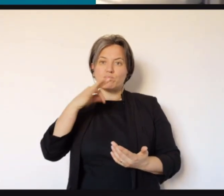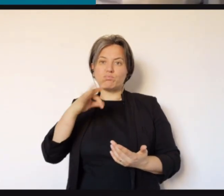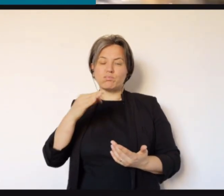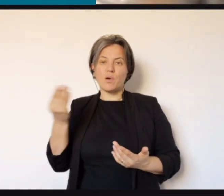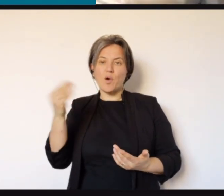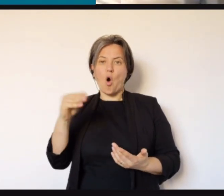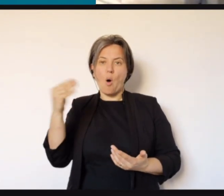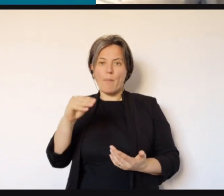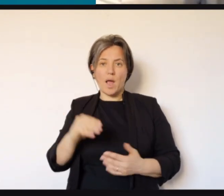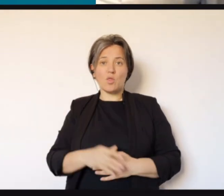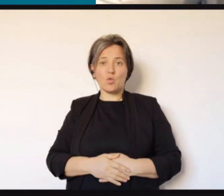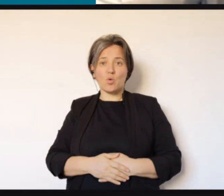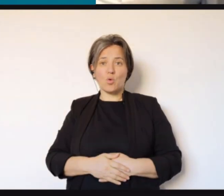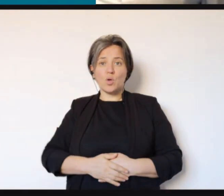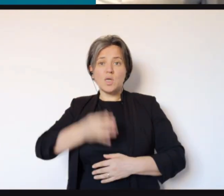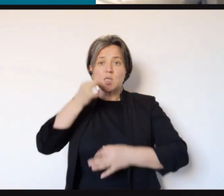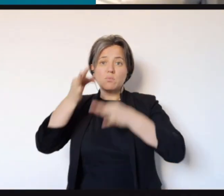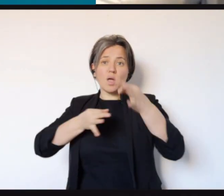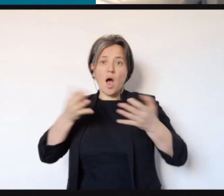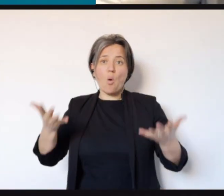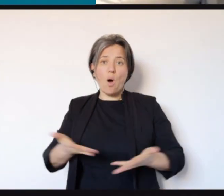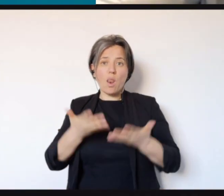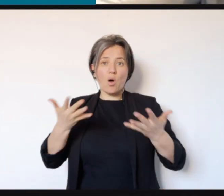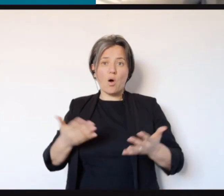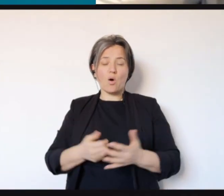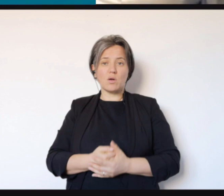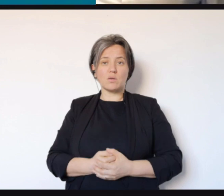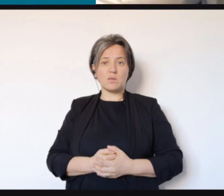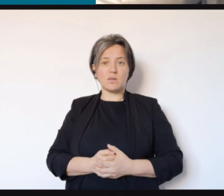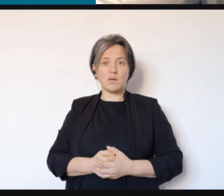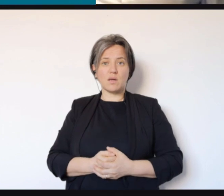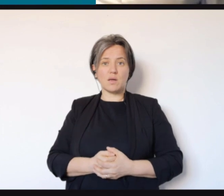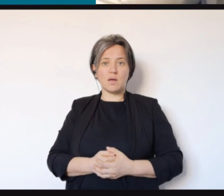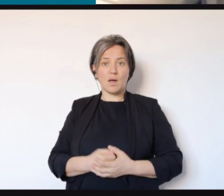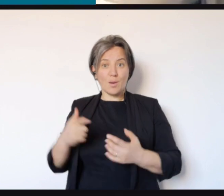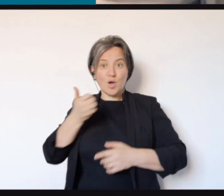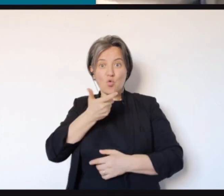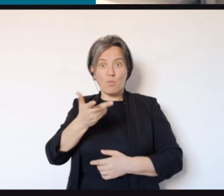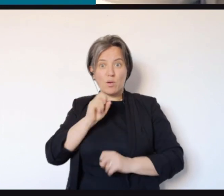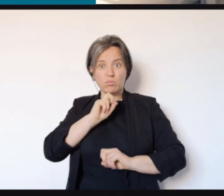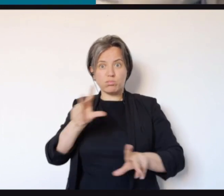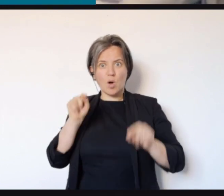confermare, a commentarli e a spiegare qualcosa.